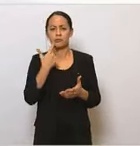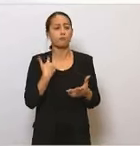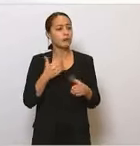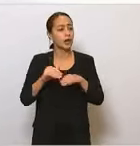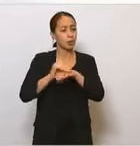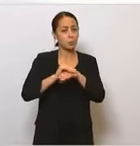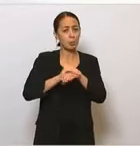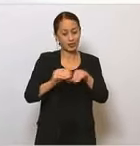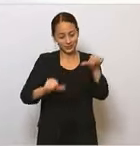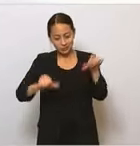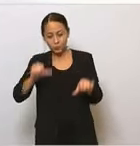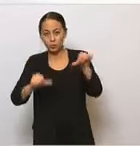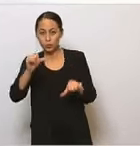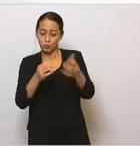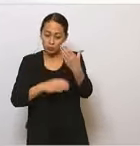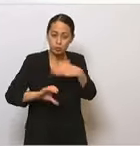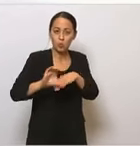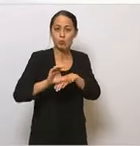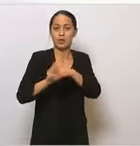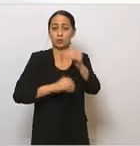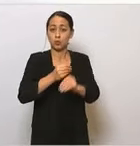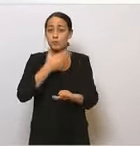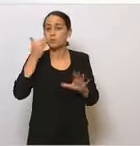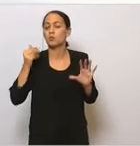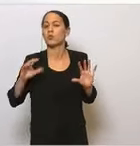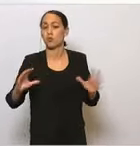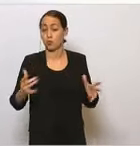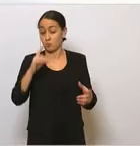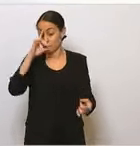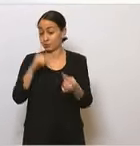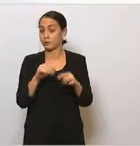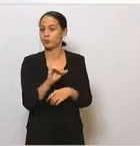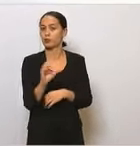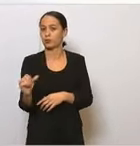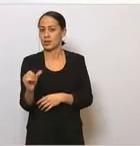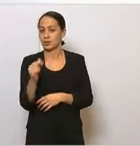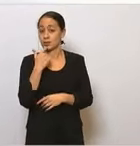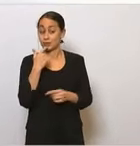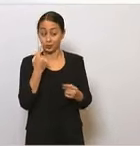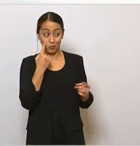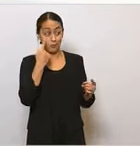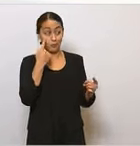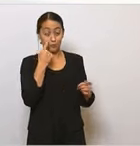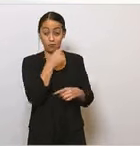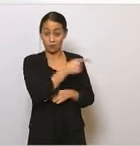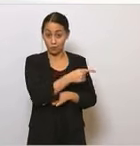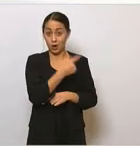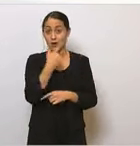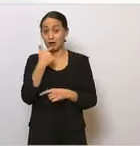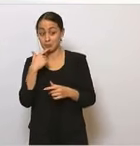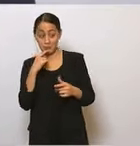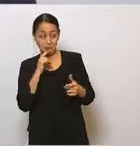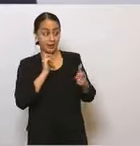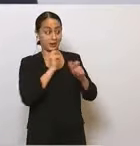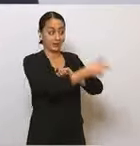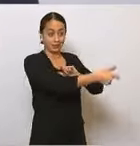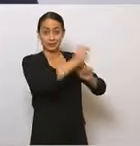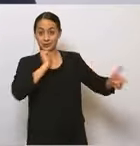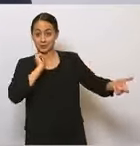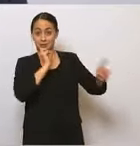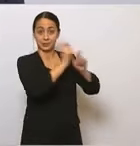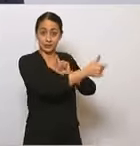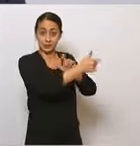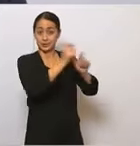concurrence, notamment en matière de numérique, avec des résonances de part et d'autre de l'Atlantique sur ces réflexions.